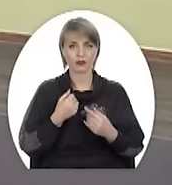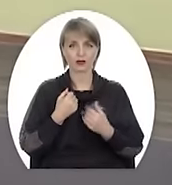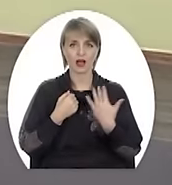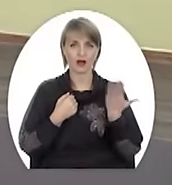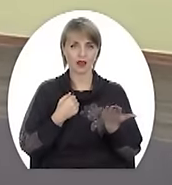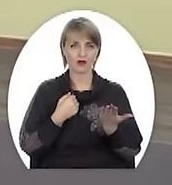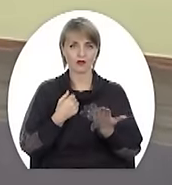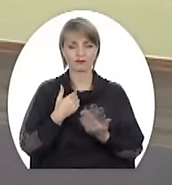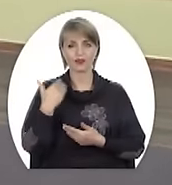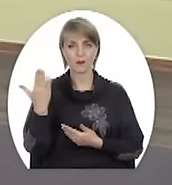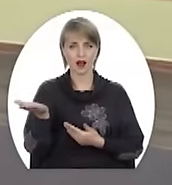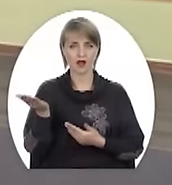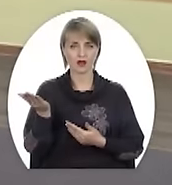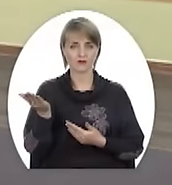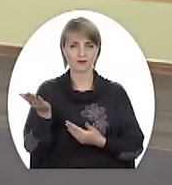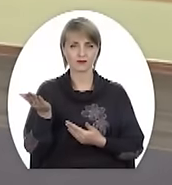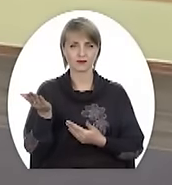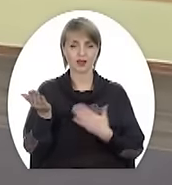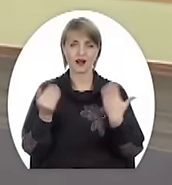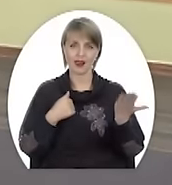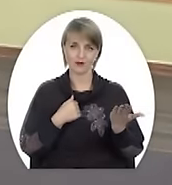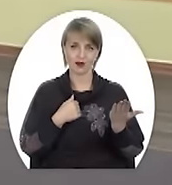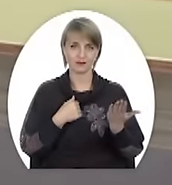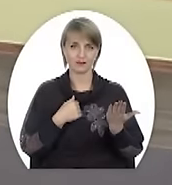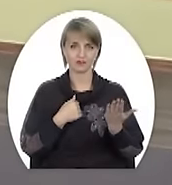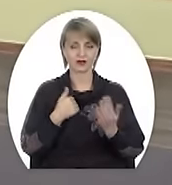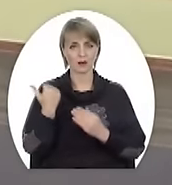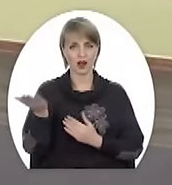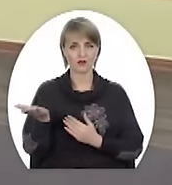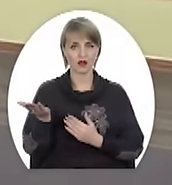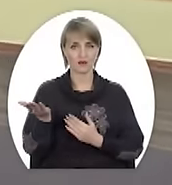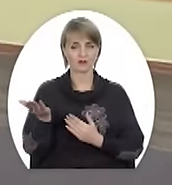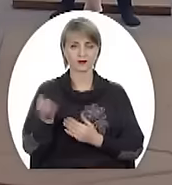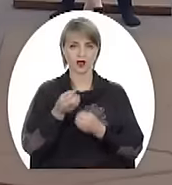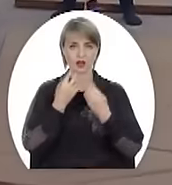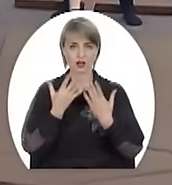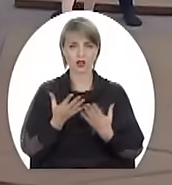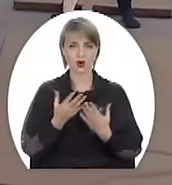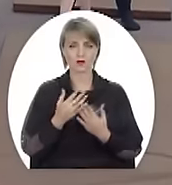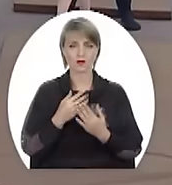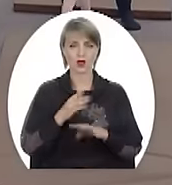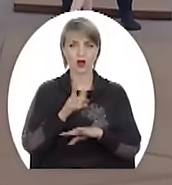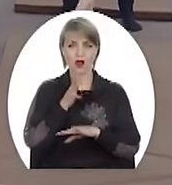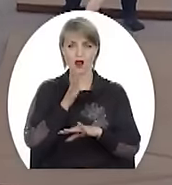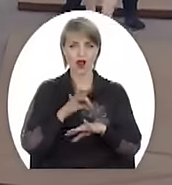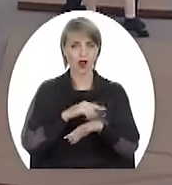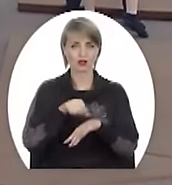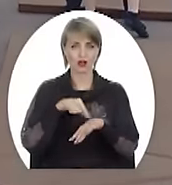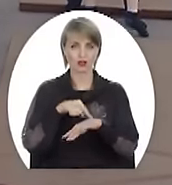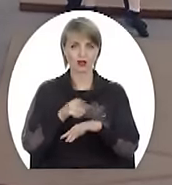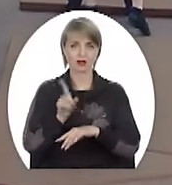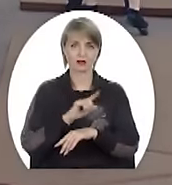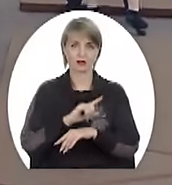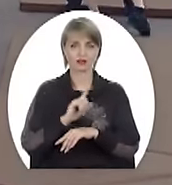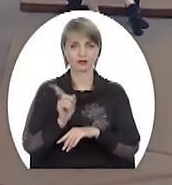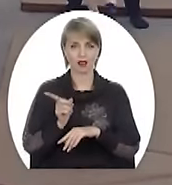«здравствуй». Налево, направо, налево, направо. Хорошо, часики пошли